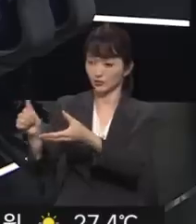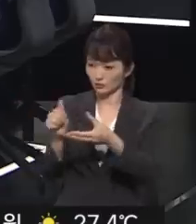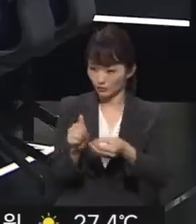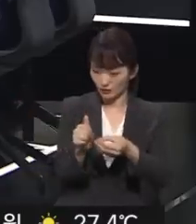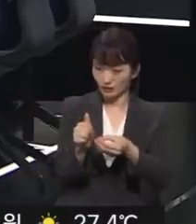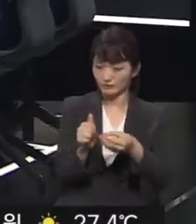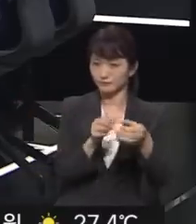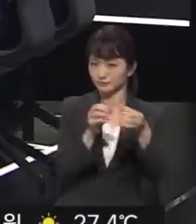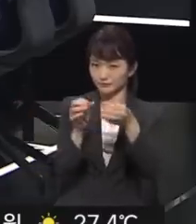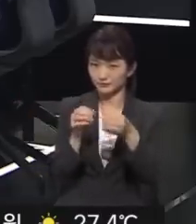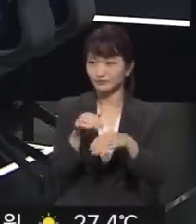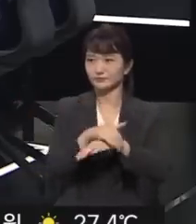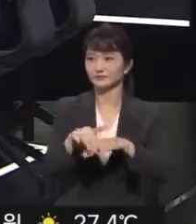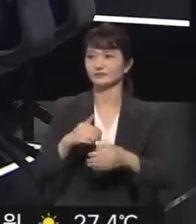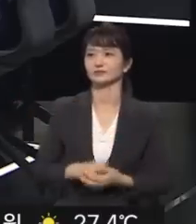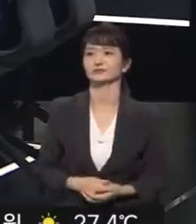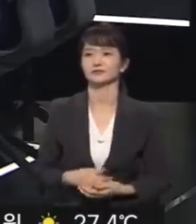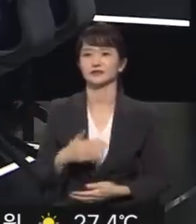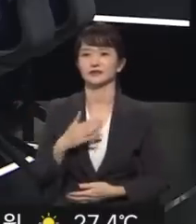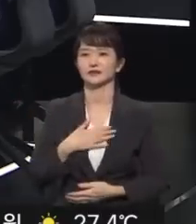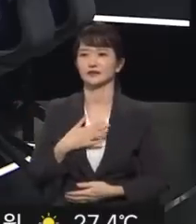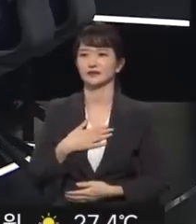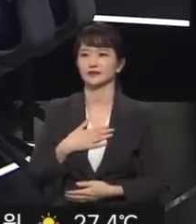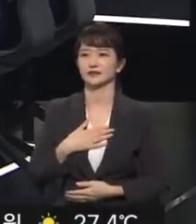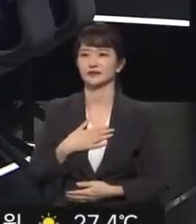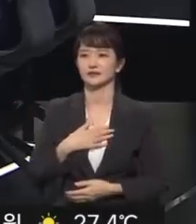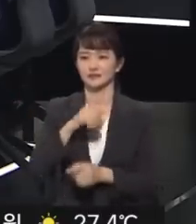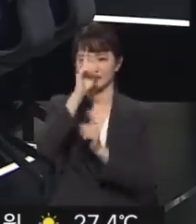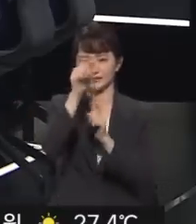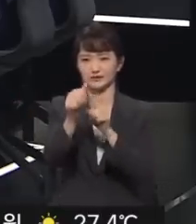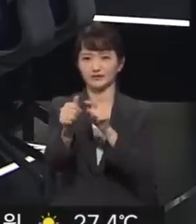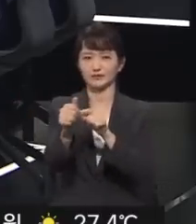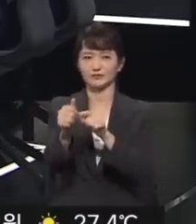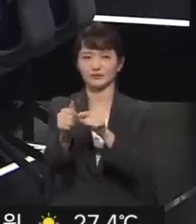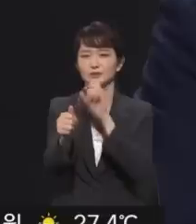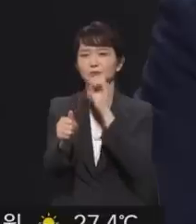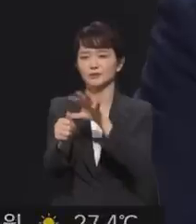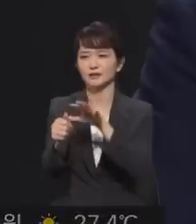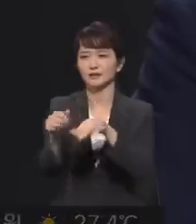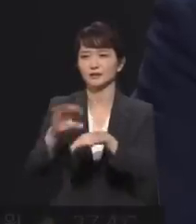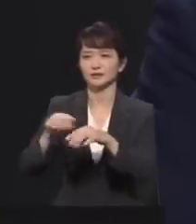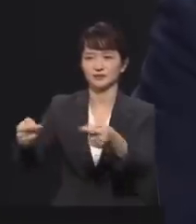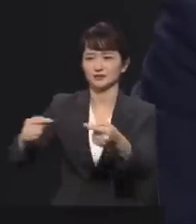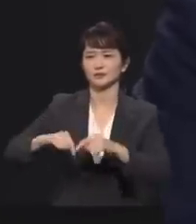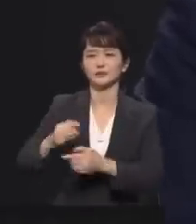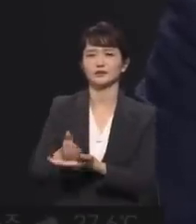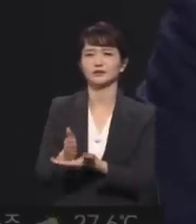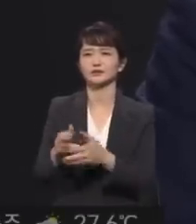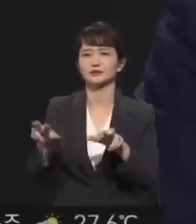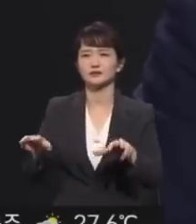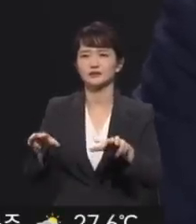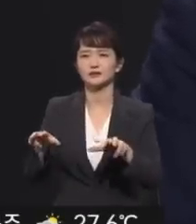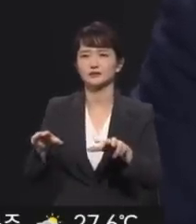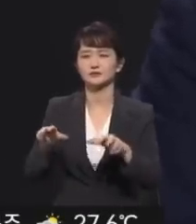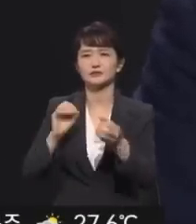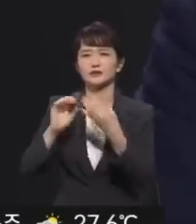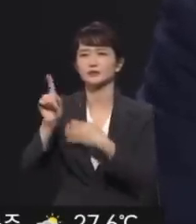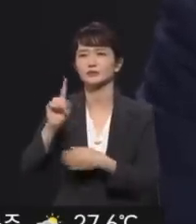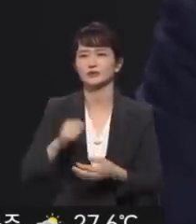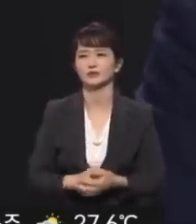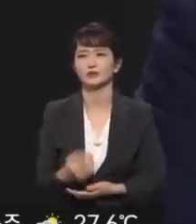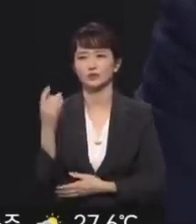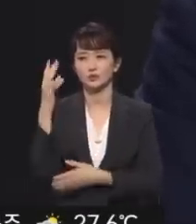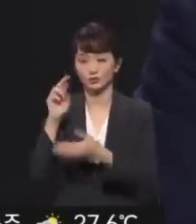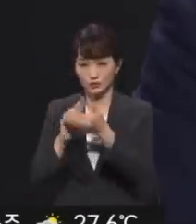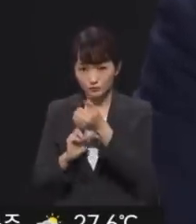사실 인숙 대표 때 나오지 마라 고 했어요 나오면 안 되죠 지금 나와서 무슨 말을 하겠습니까 원래 잠적 한다고